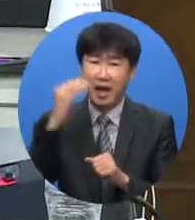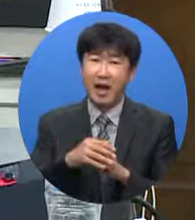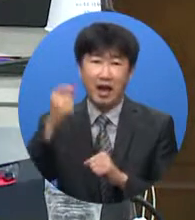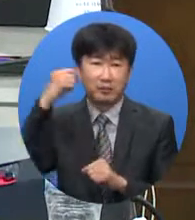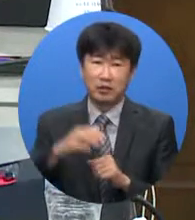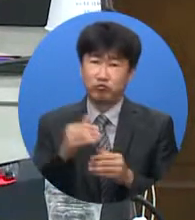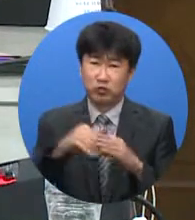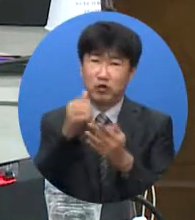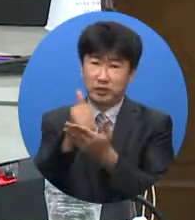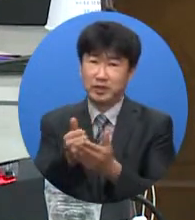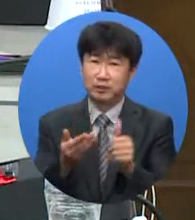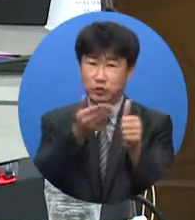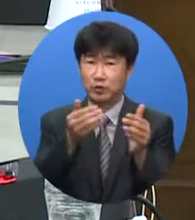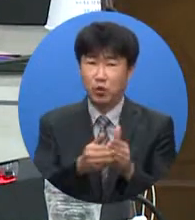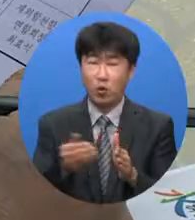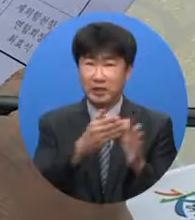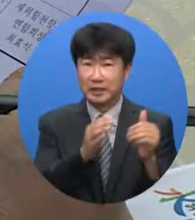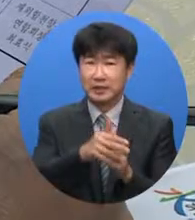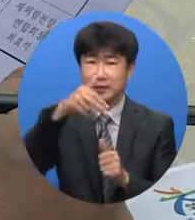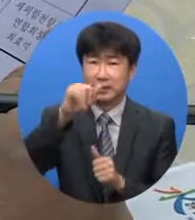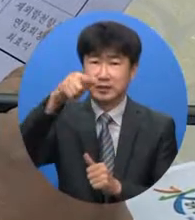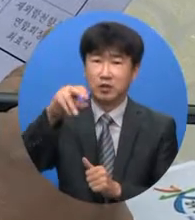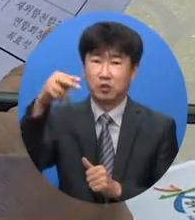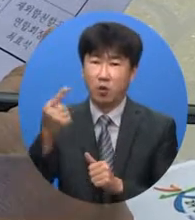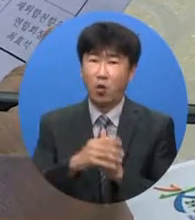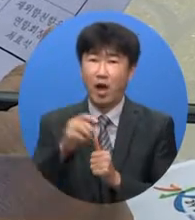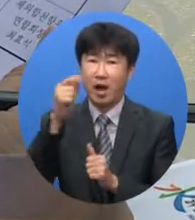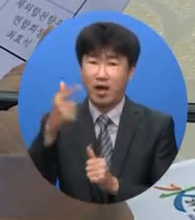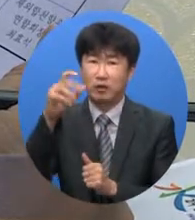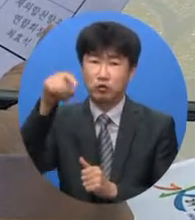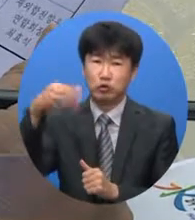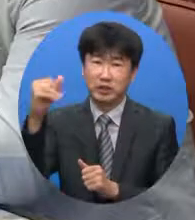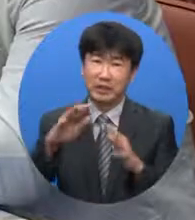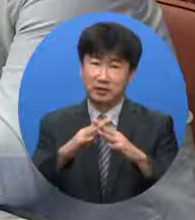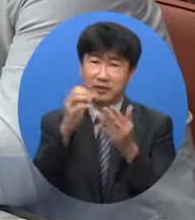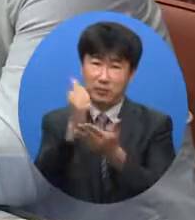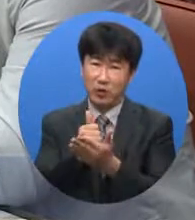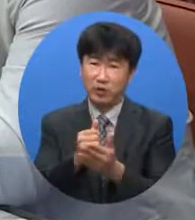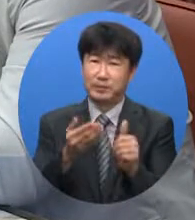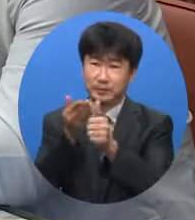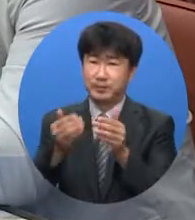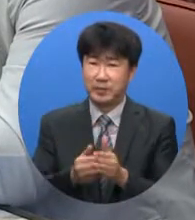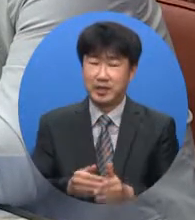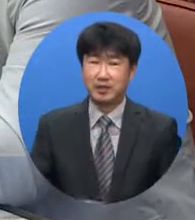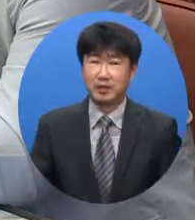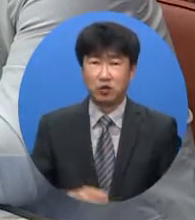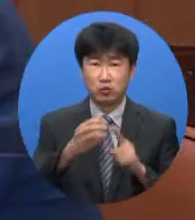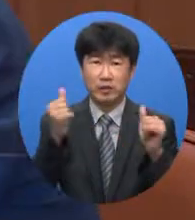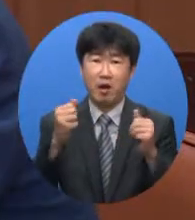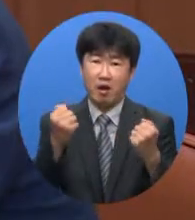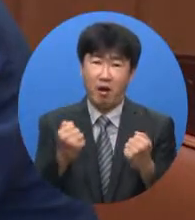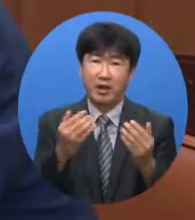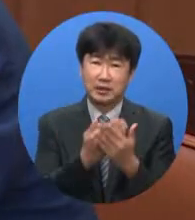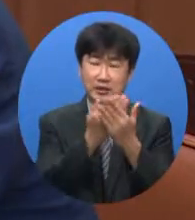전 합천문화원장, 공익애향부문의 지정도 한우리건설 대표가 각각 선정됐습니다. 이들